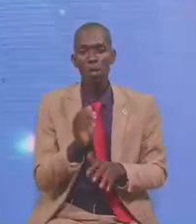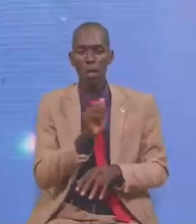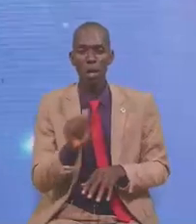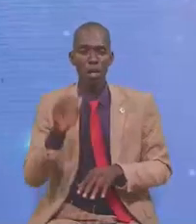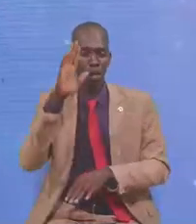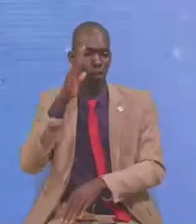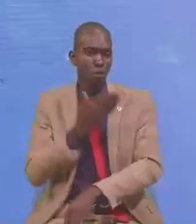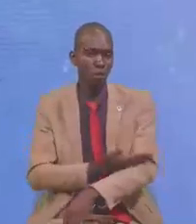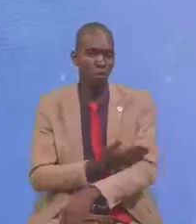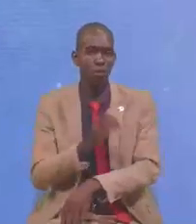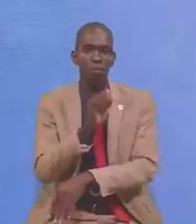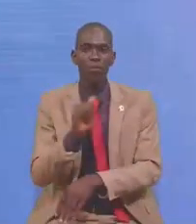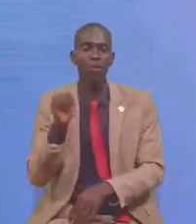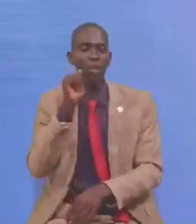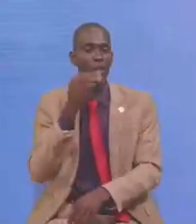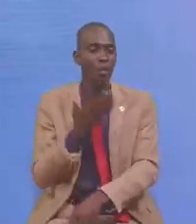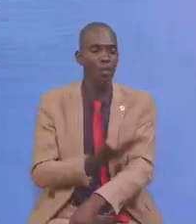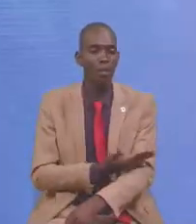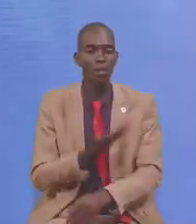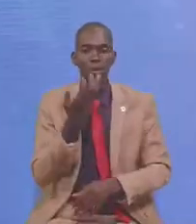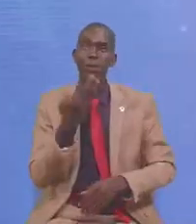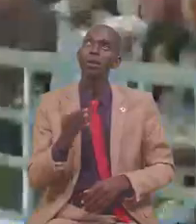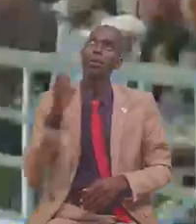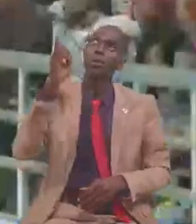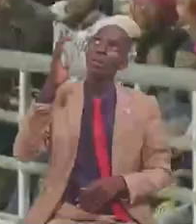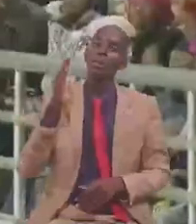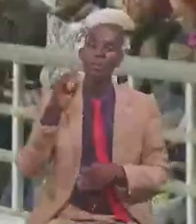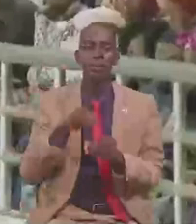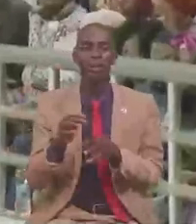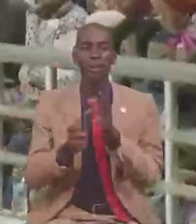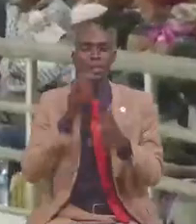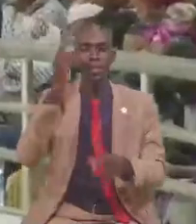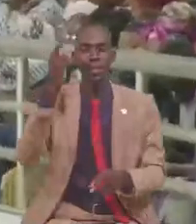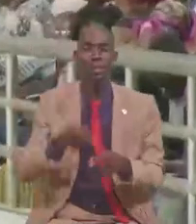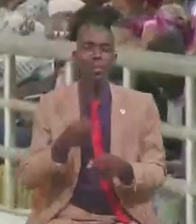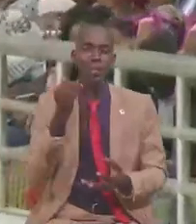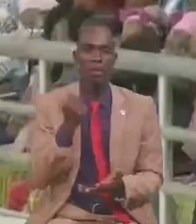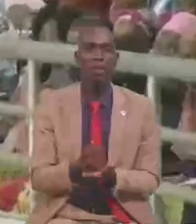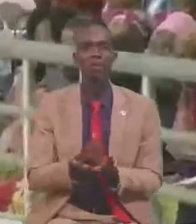fils, une fille de Dieu au nom de Jésus-Christ.